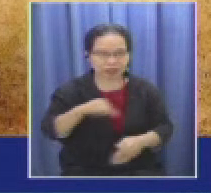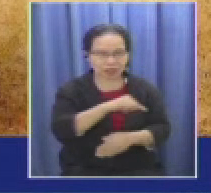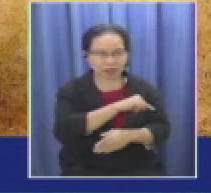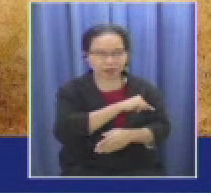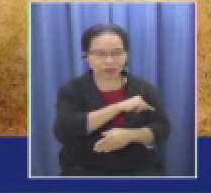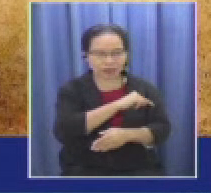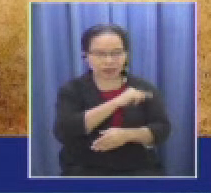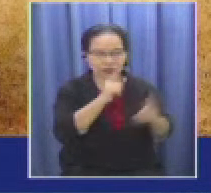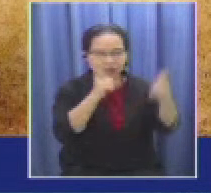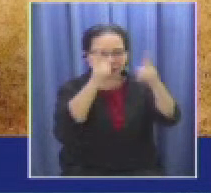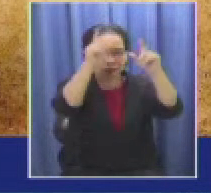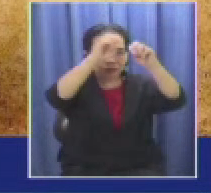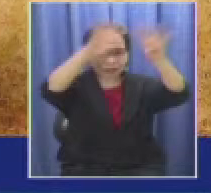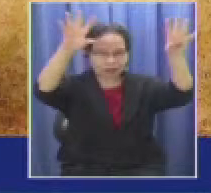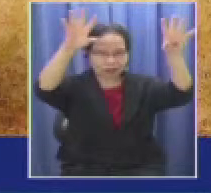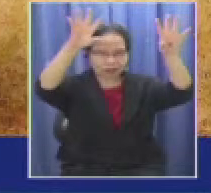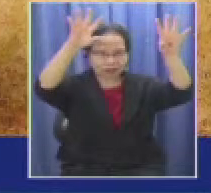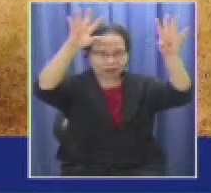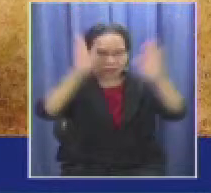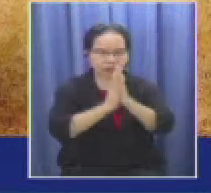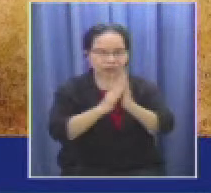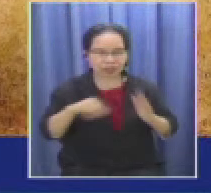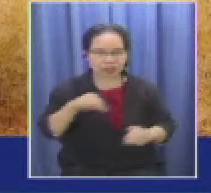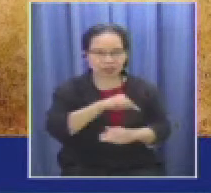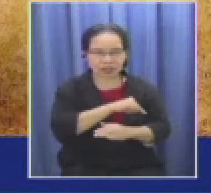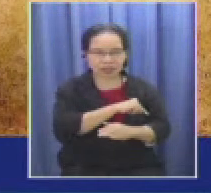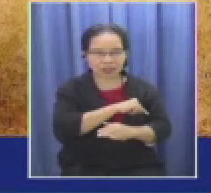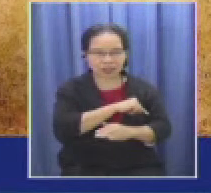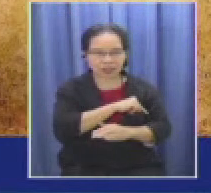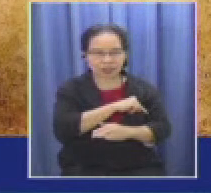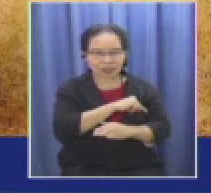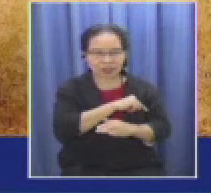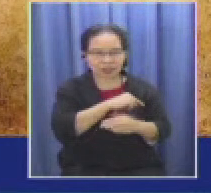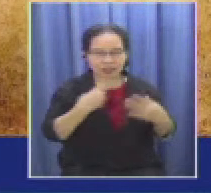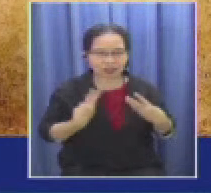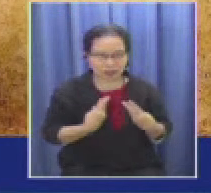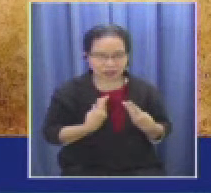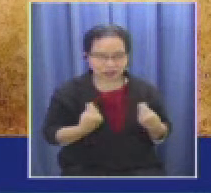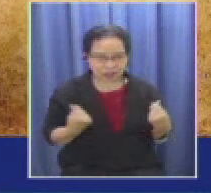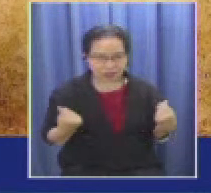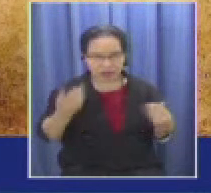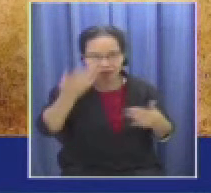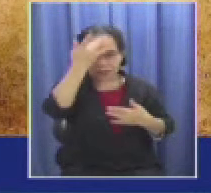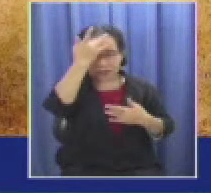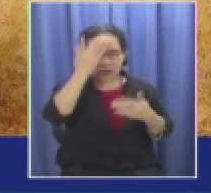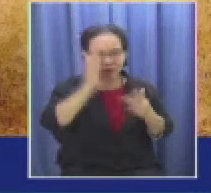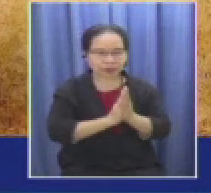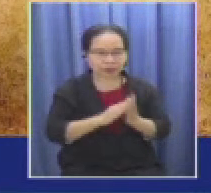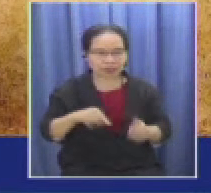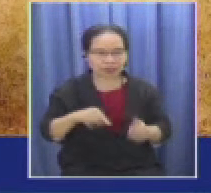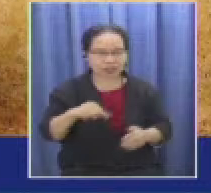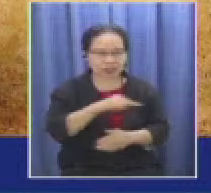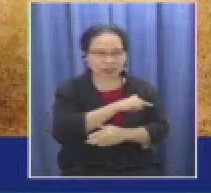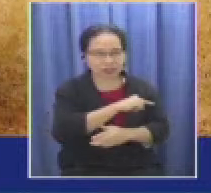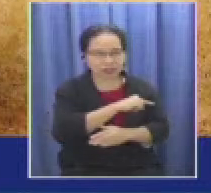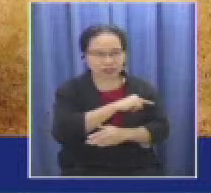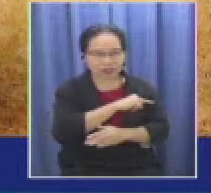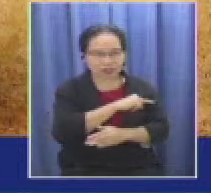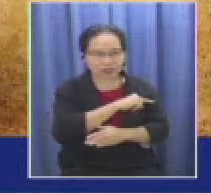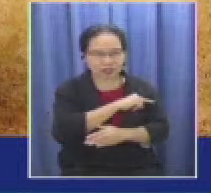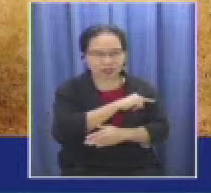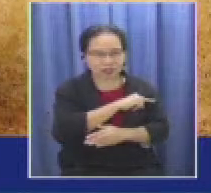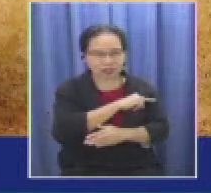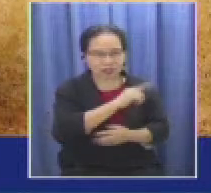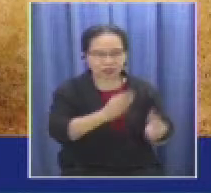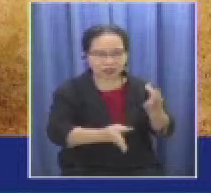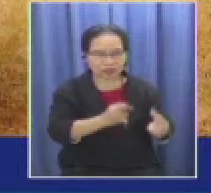fasuo bompaye maye. Apama adaka bompaye maye. Na eye oma wo hono so agye so bompaye